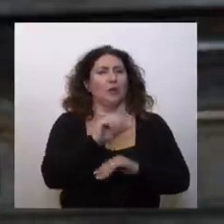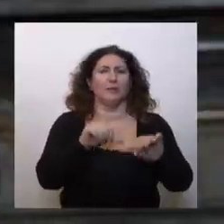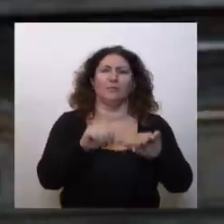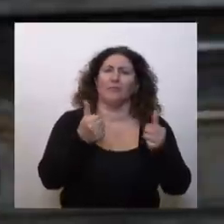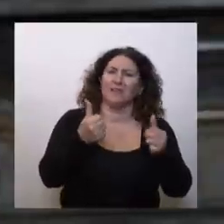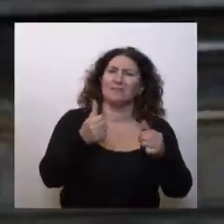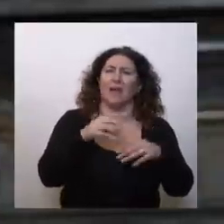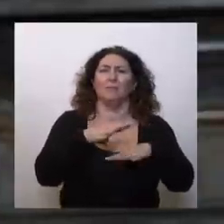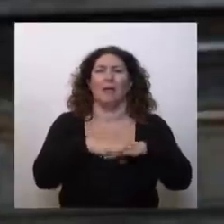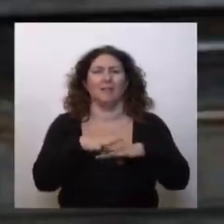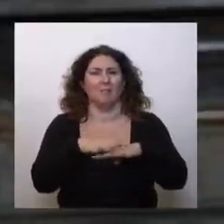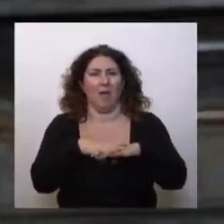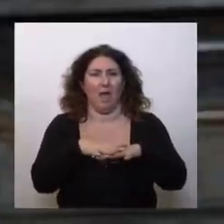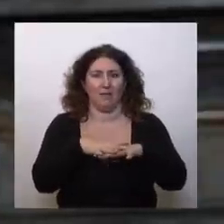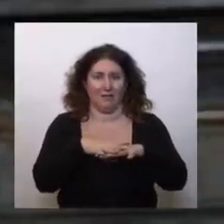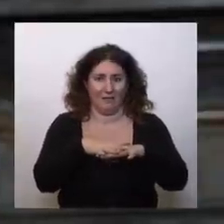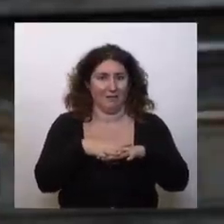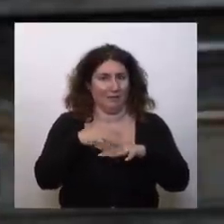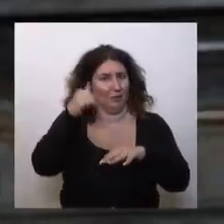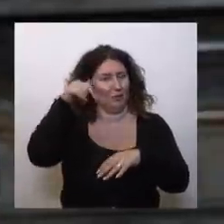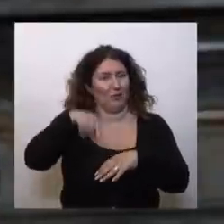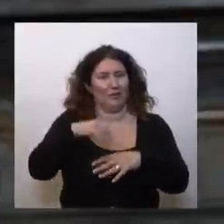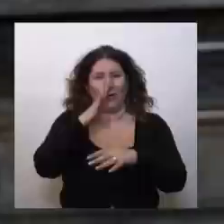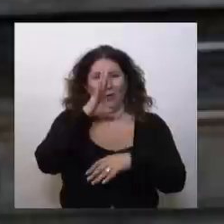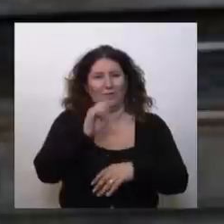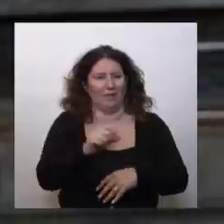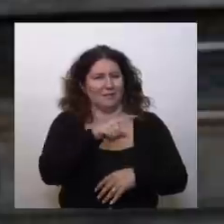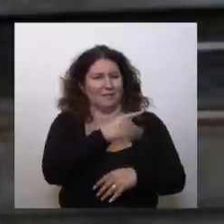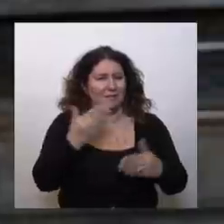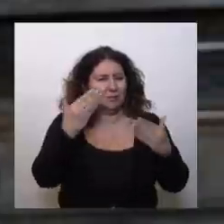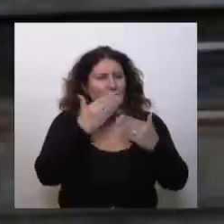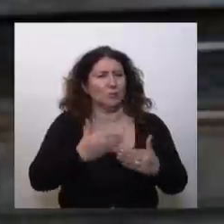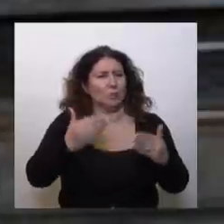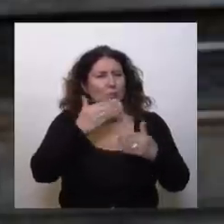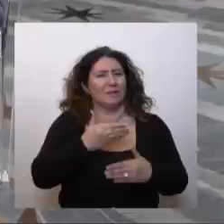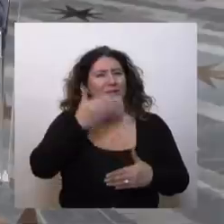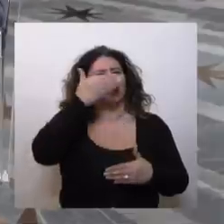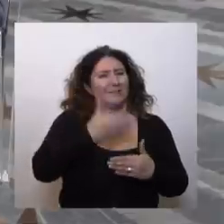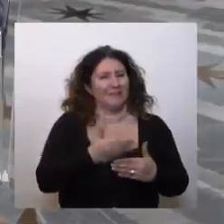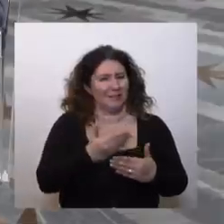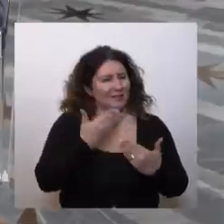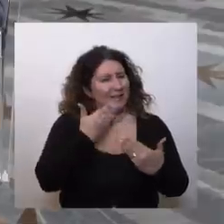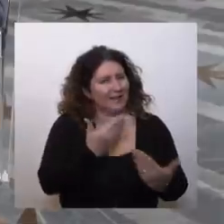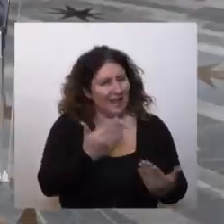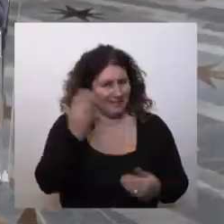Torino e studioso della sindone. Bruno, grazie per la tua parola.